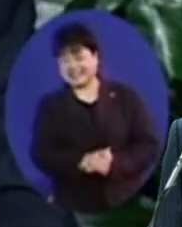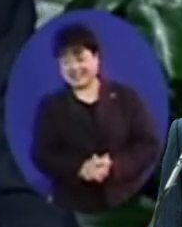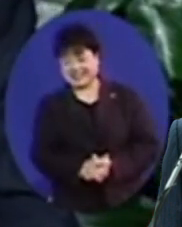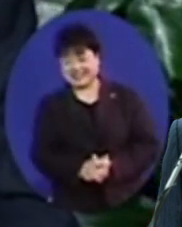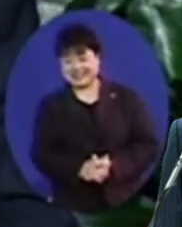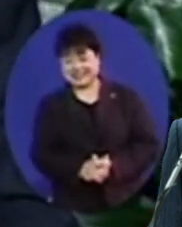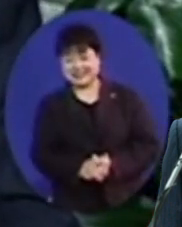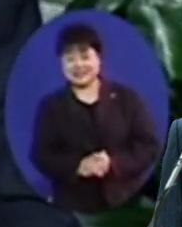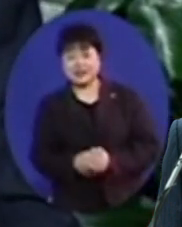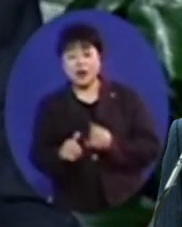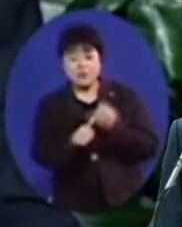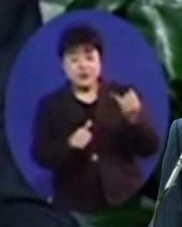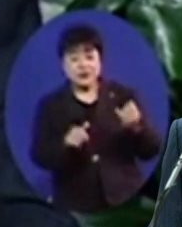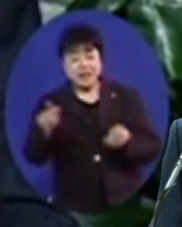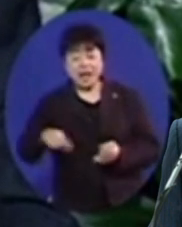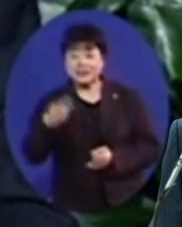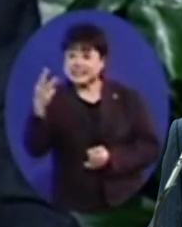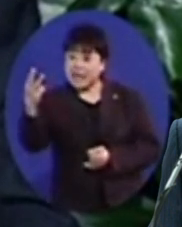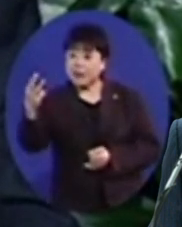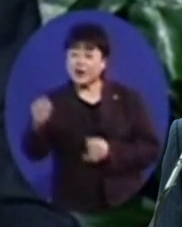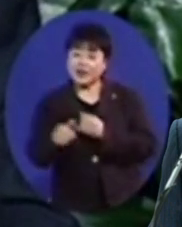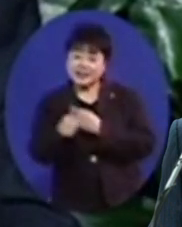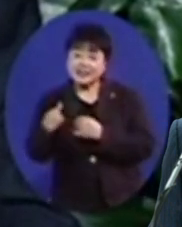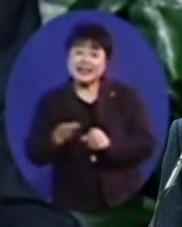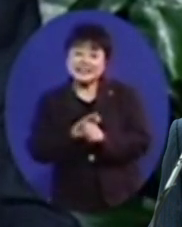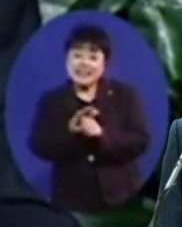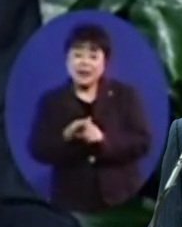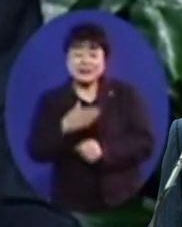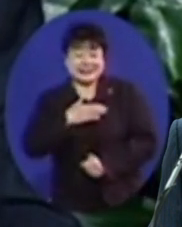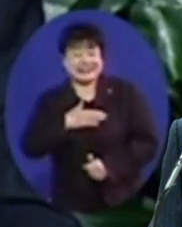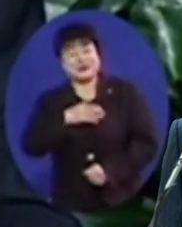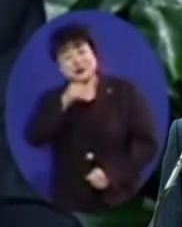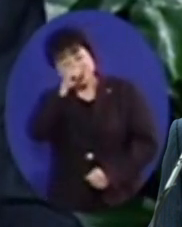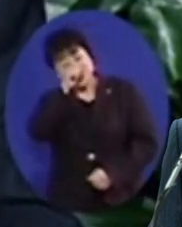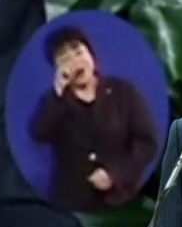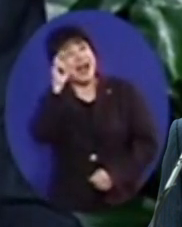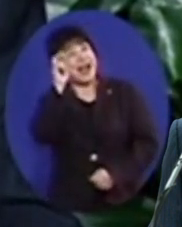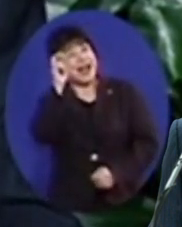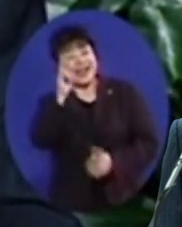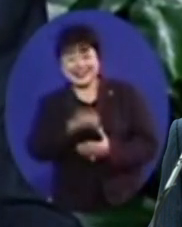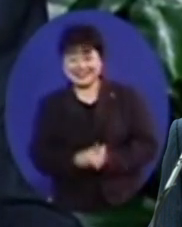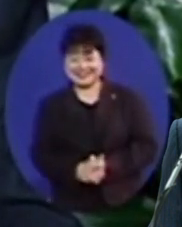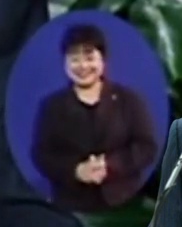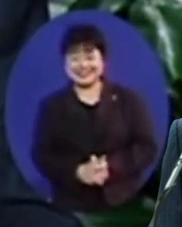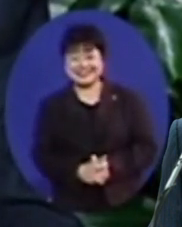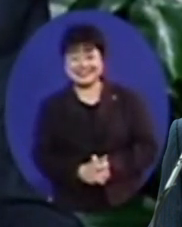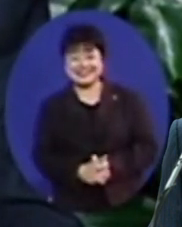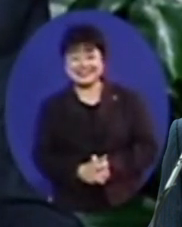나는 우리 집사람이 나보고 하루에 세 번씩 당신을 사랑한다 하면 기분 좋겠어.